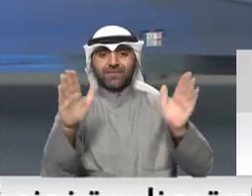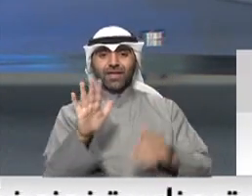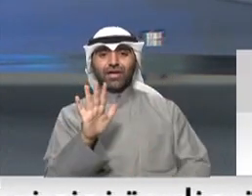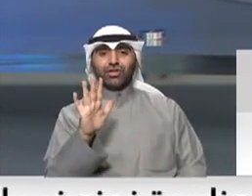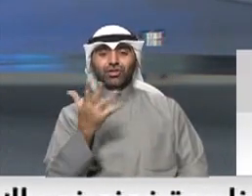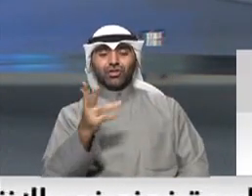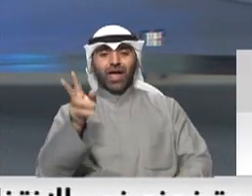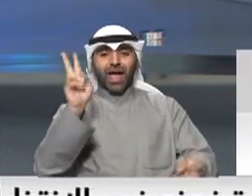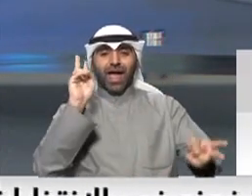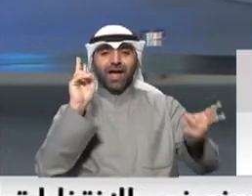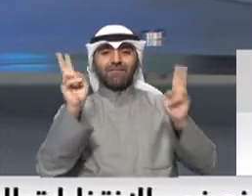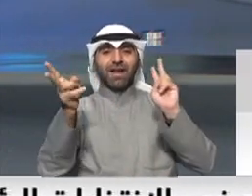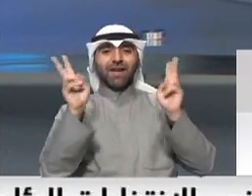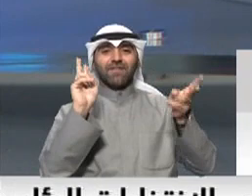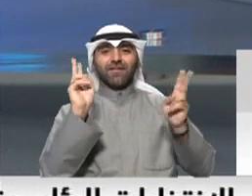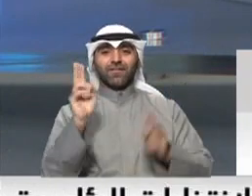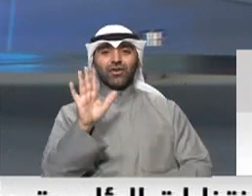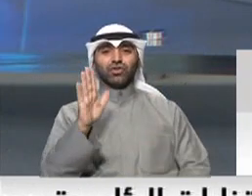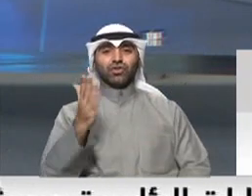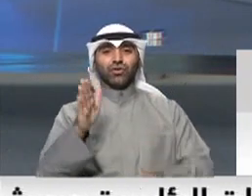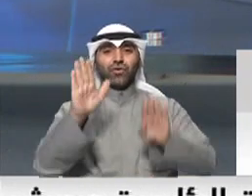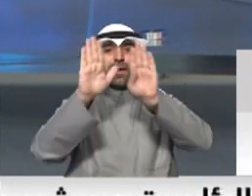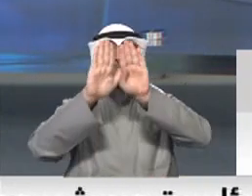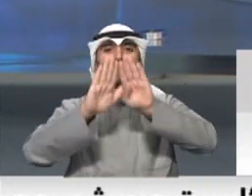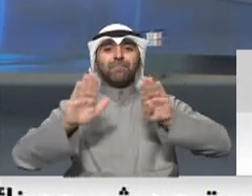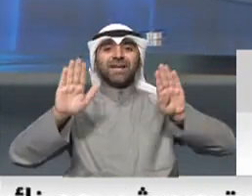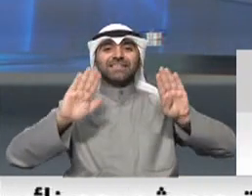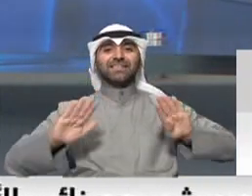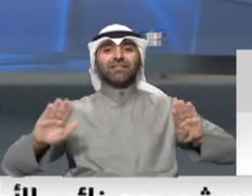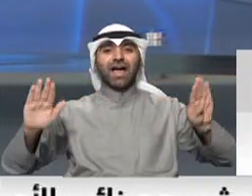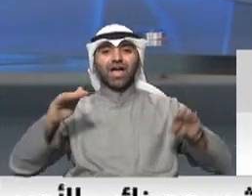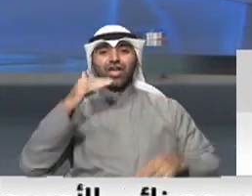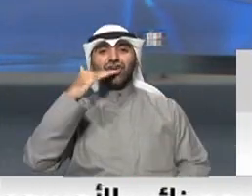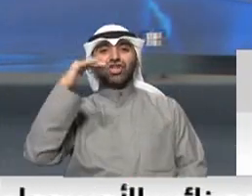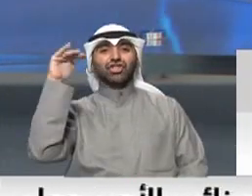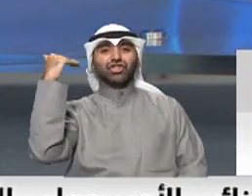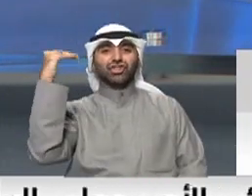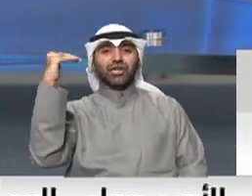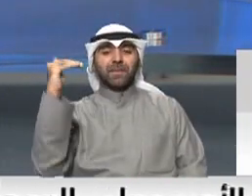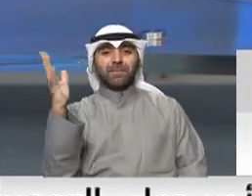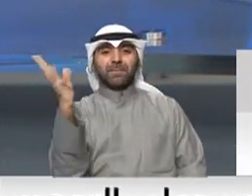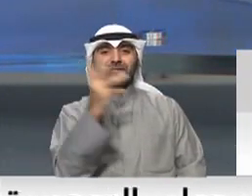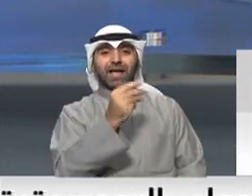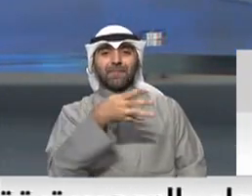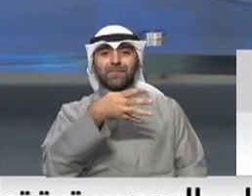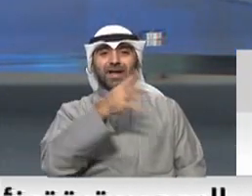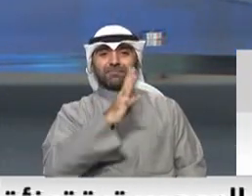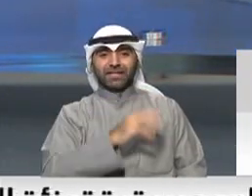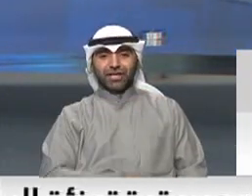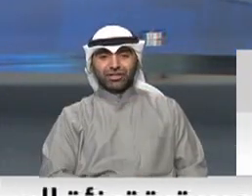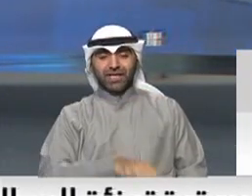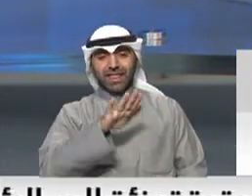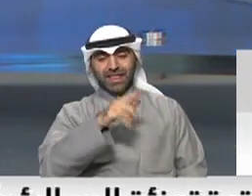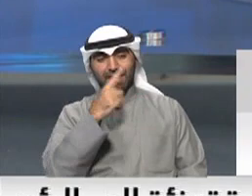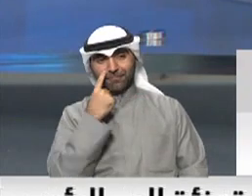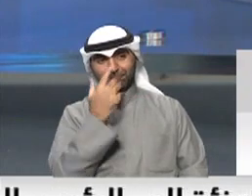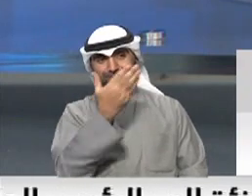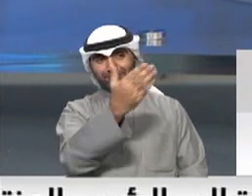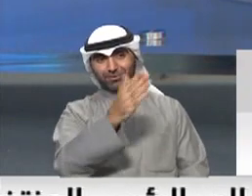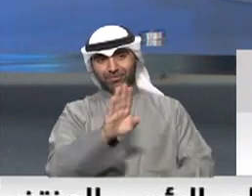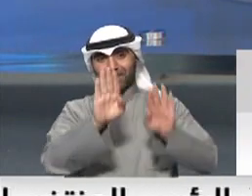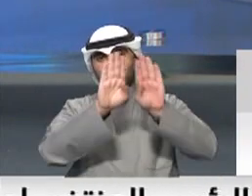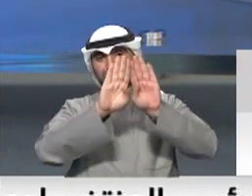في دورته 14. انطلق المهرجان على مسرح الراحل حمد رجيب بمبنى المعهد العالي